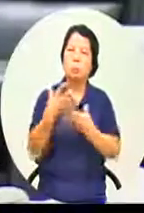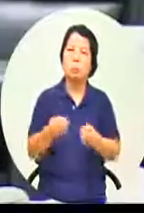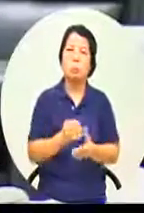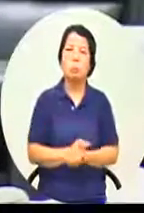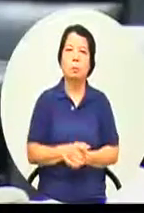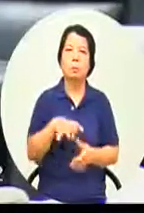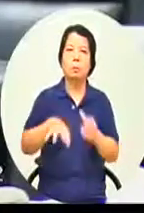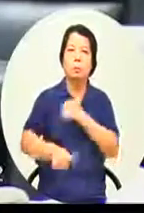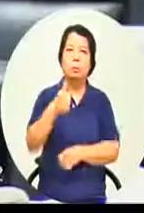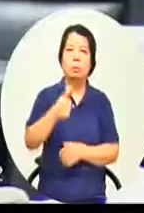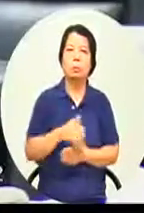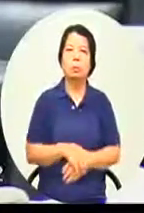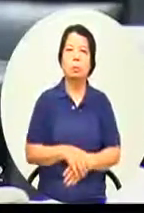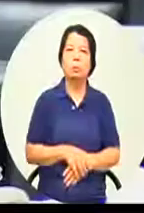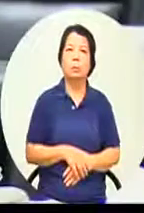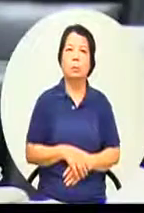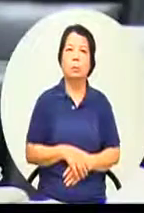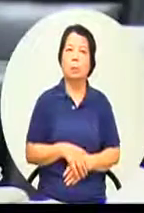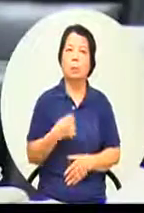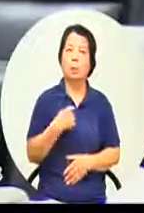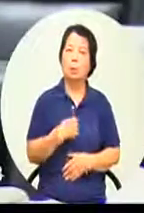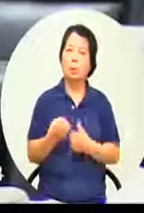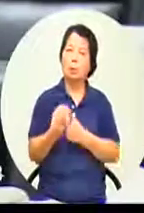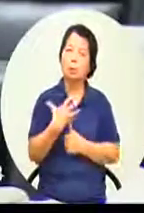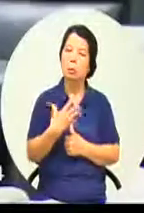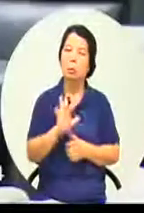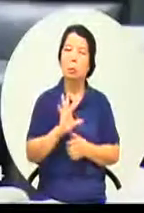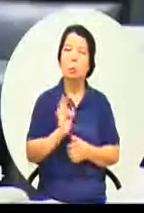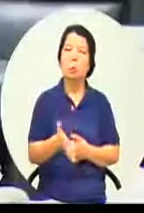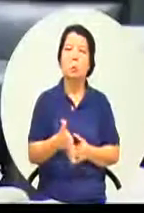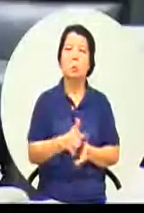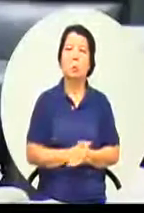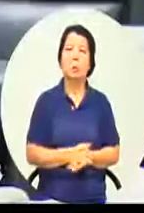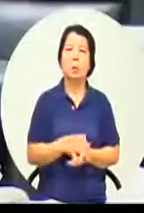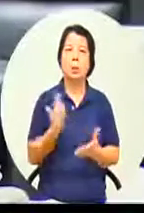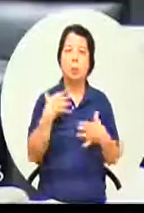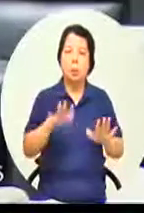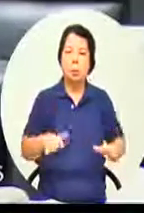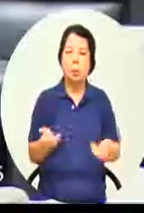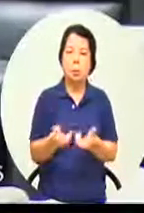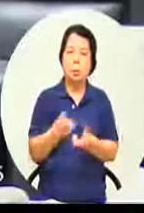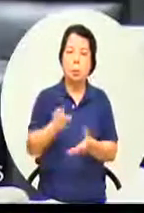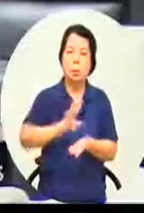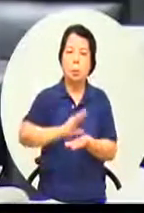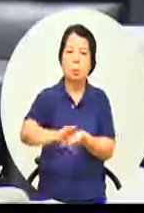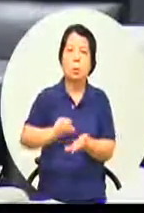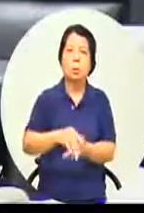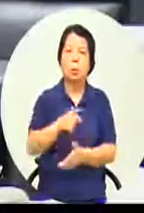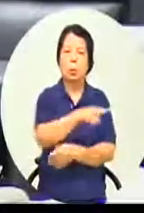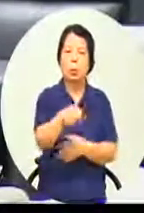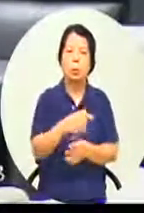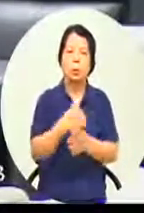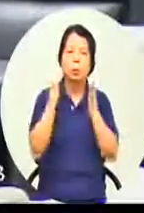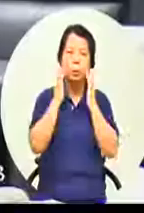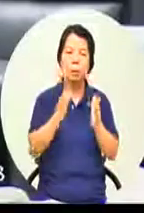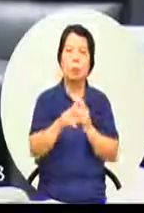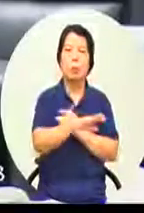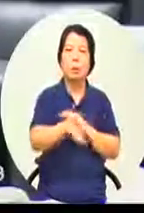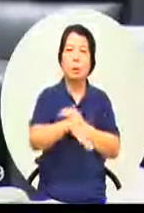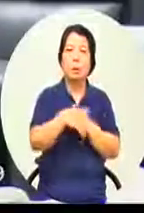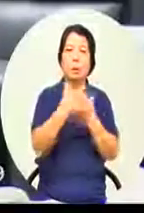长。你我都跟我讲为什么嘛？就天家公刚刚有这困难吗？我们哈洛奇案成立四壁九围，明潭